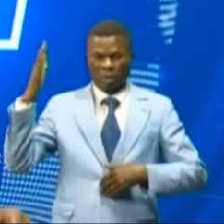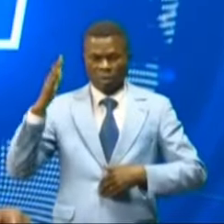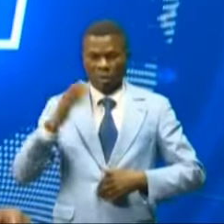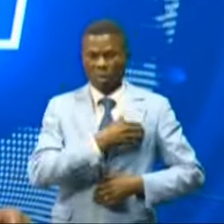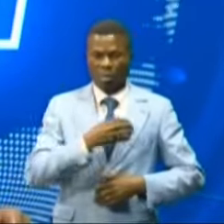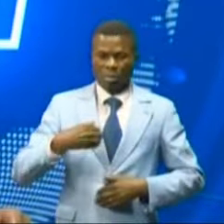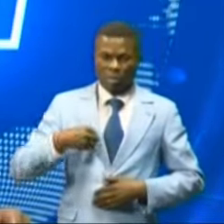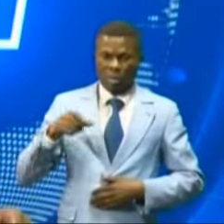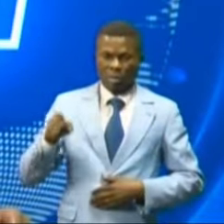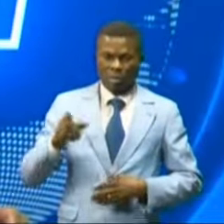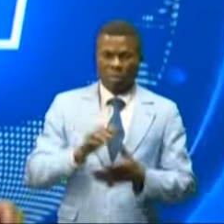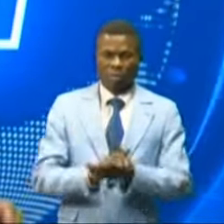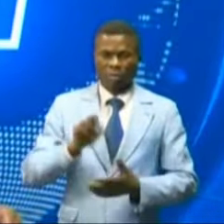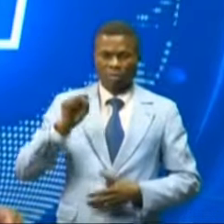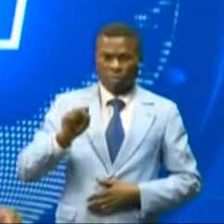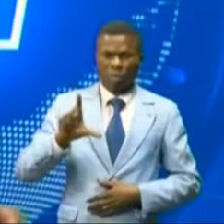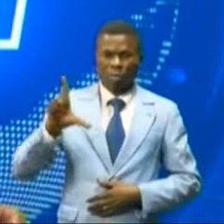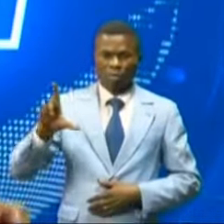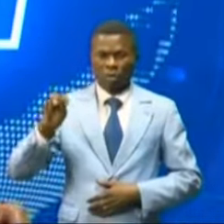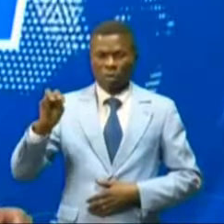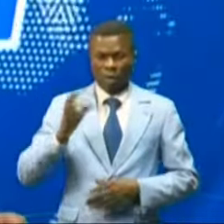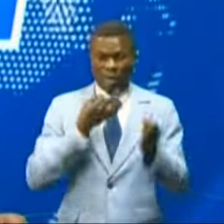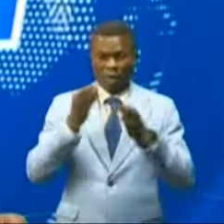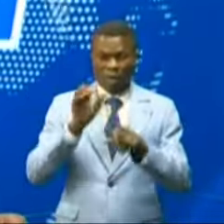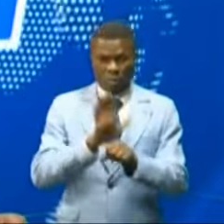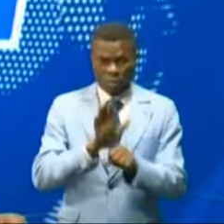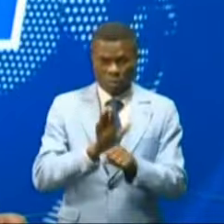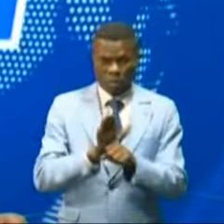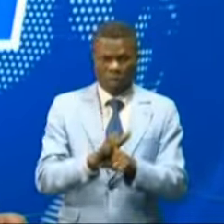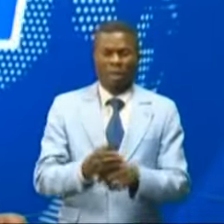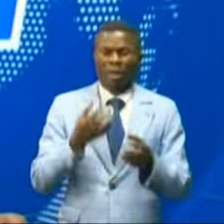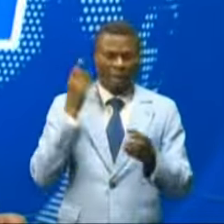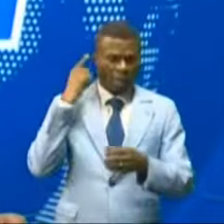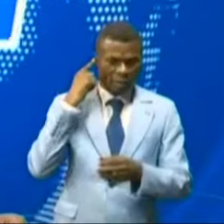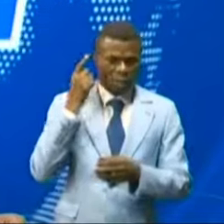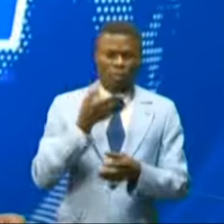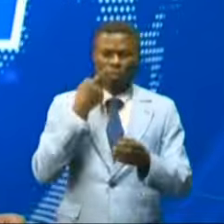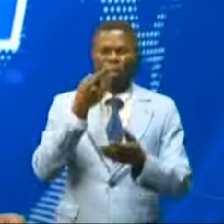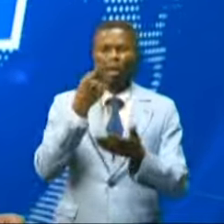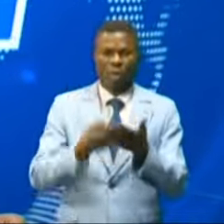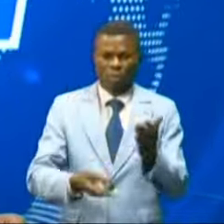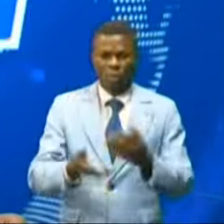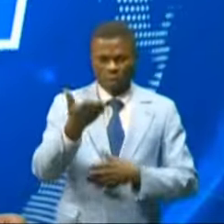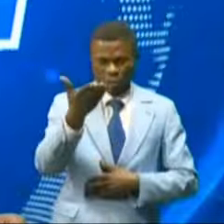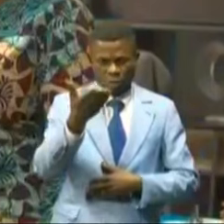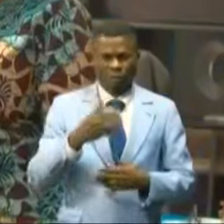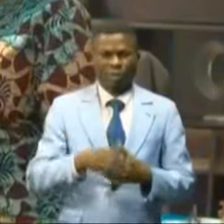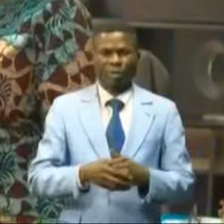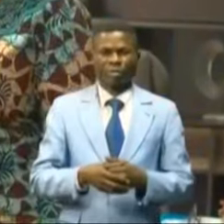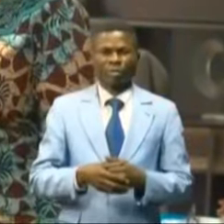Chantal Yelou-Moulop. Pour plus de précisions, Nadine Yangou, à travers ses reportages.